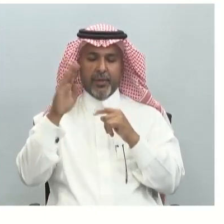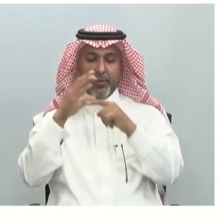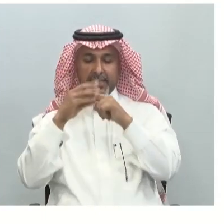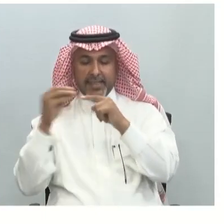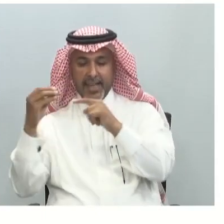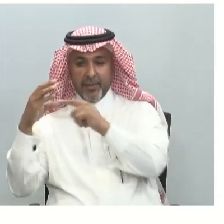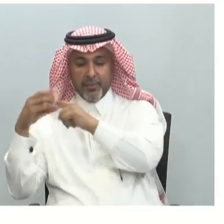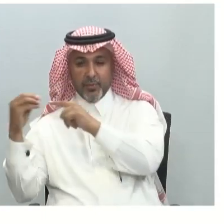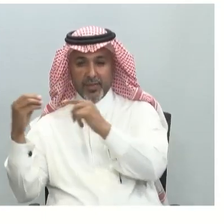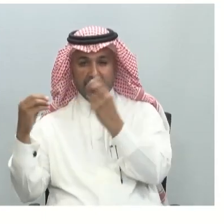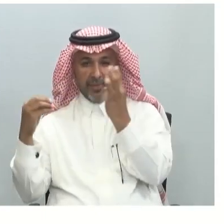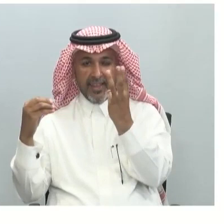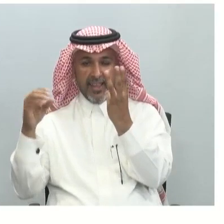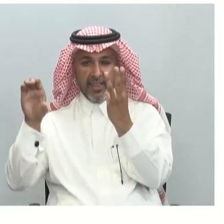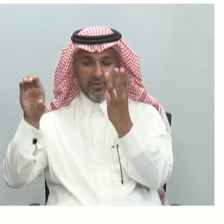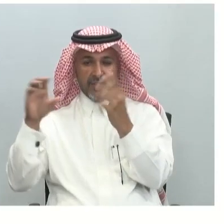ثلاثه سي